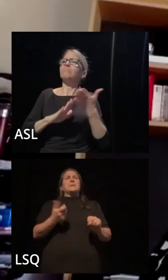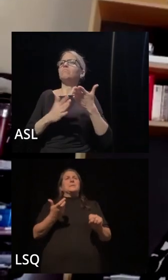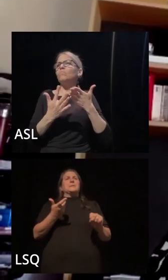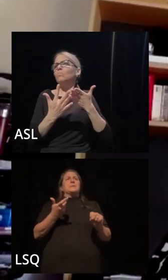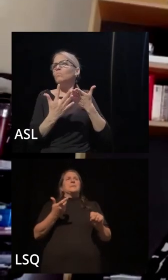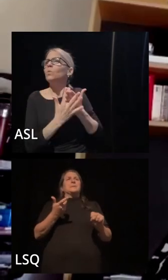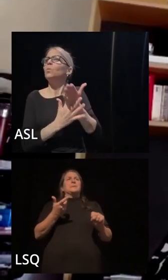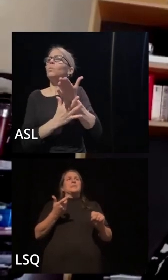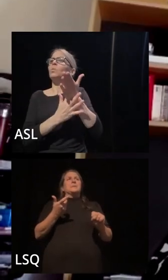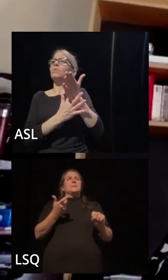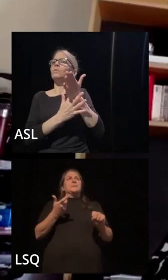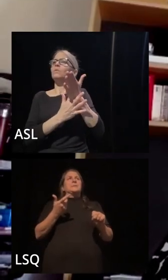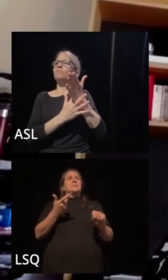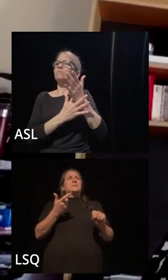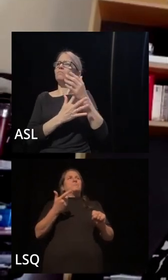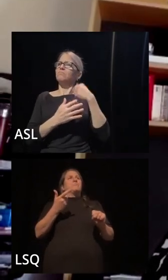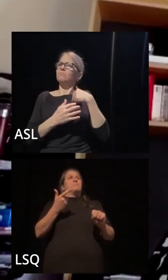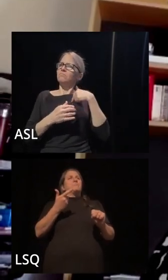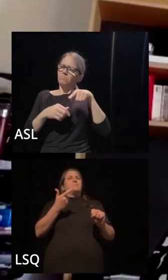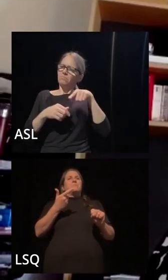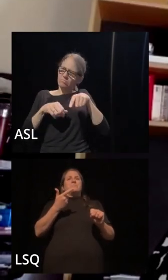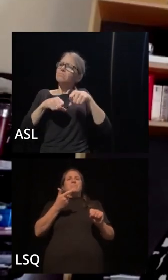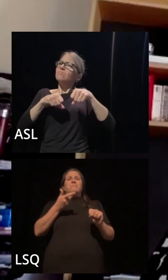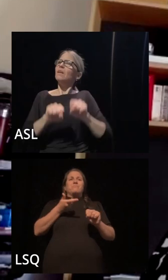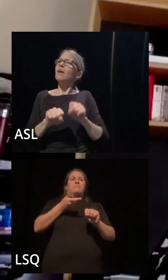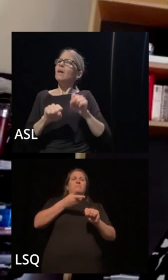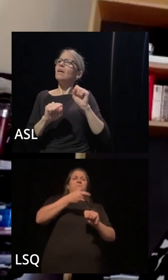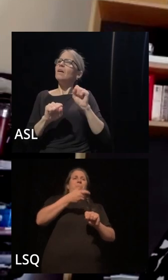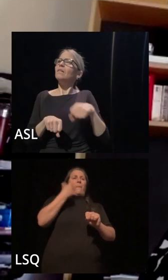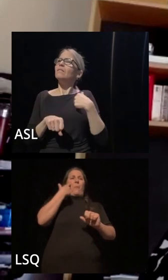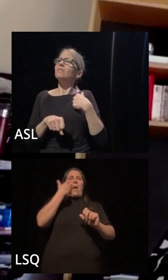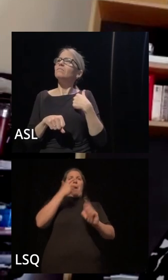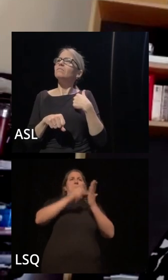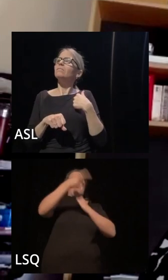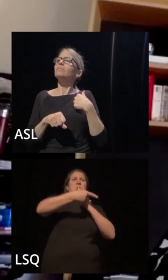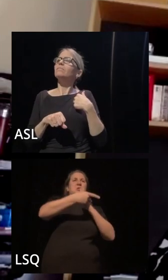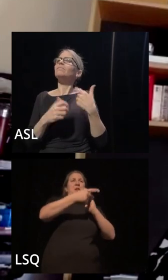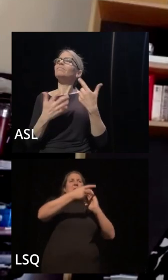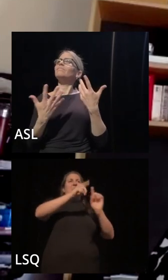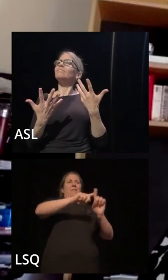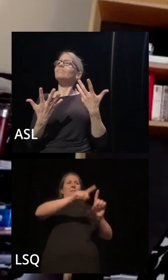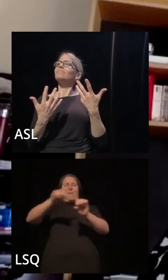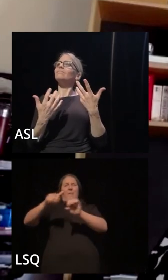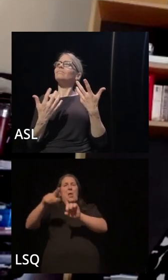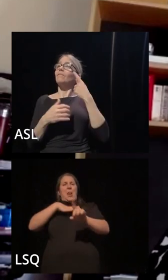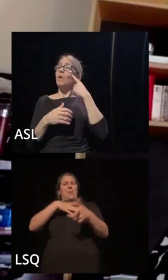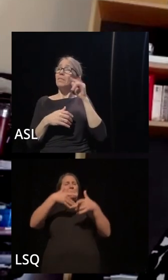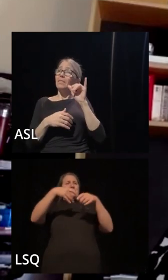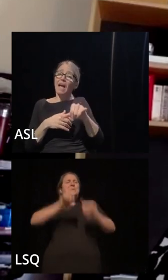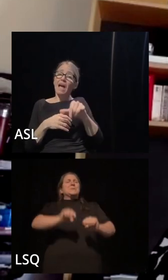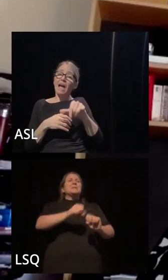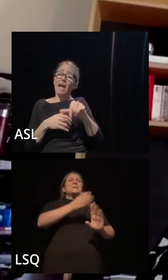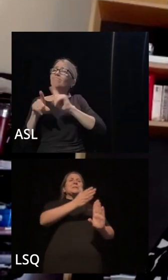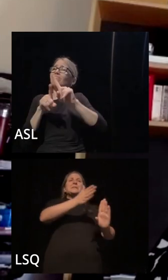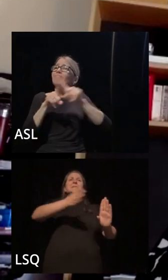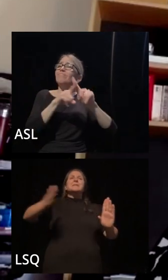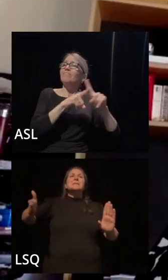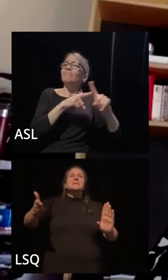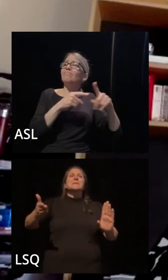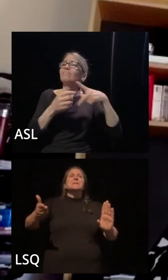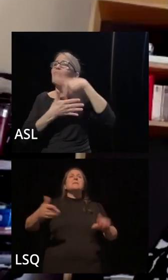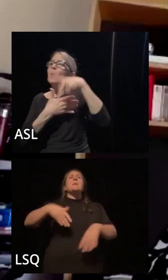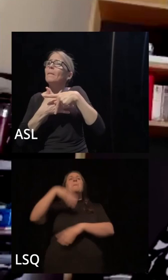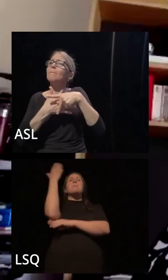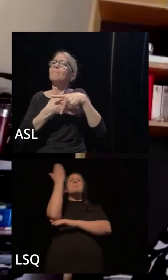on la repère sur les différents projets qui ont été présentés. Je vois que chacune des présentations, ce sont